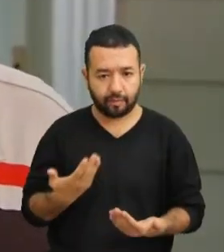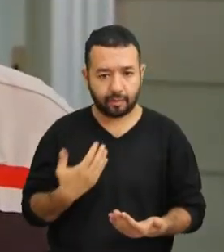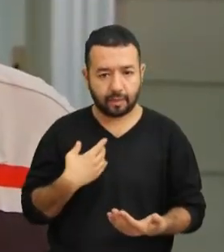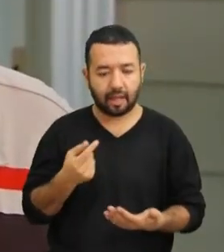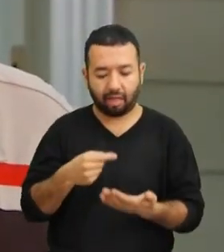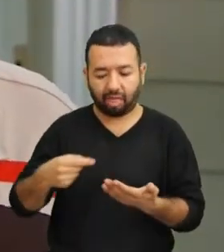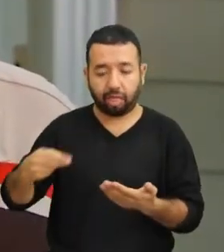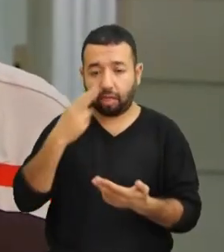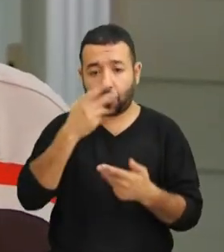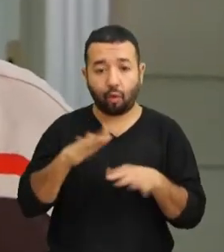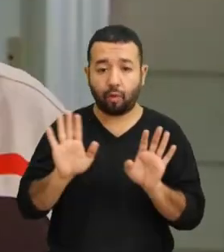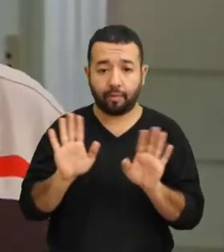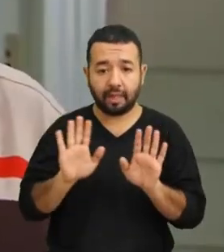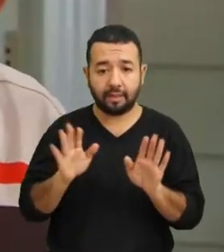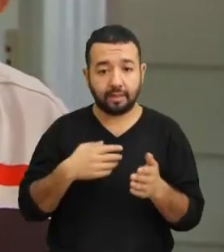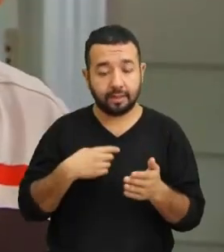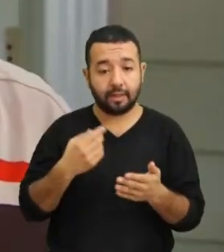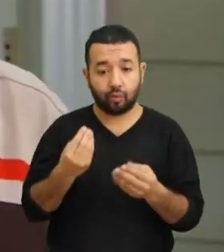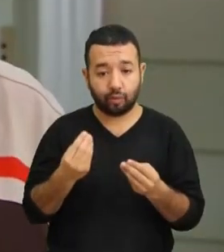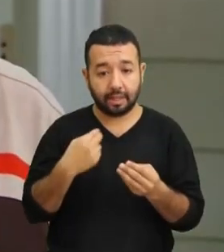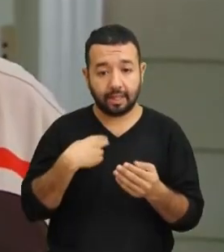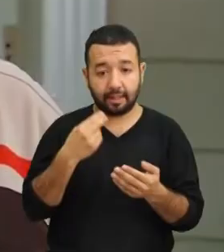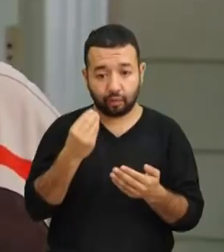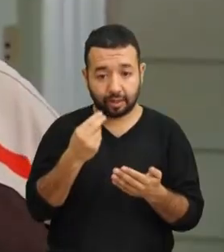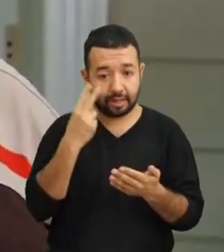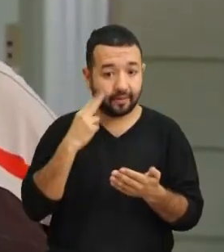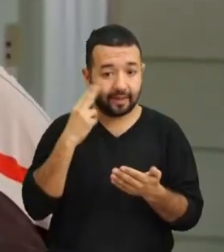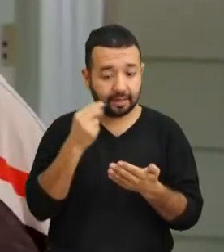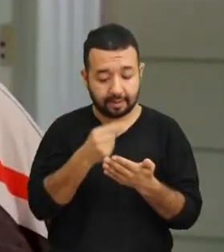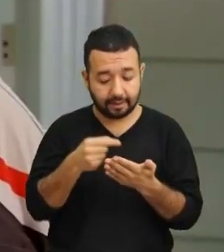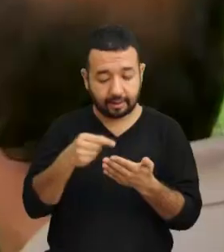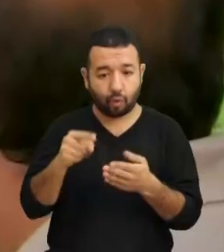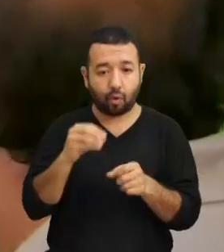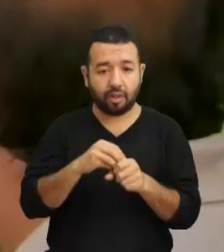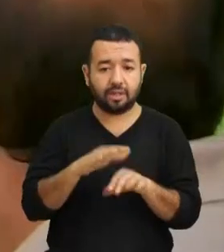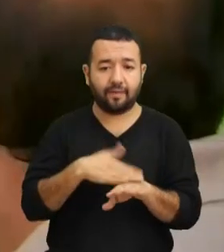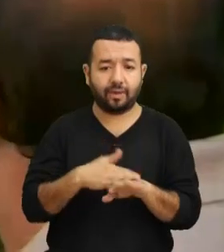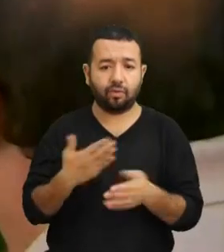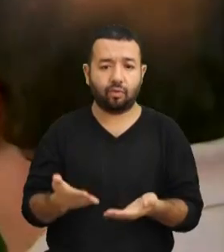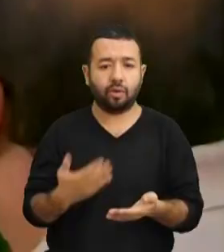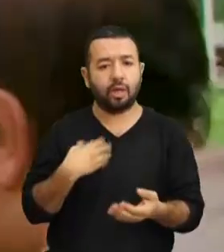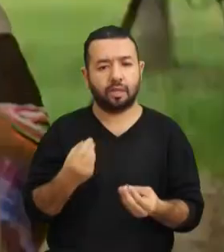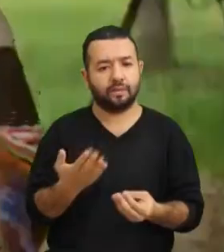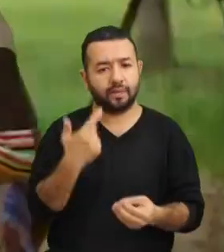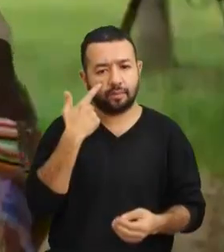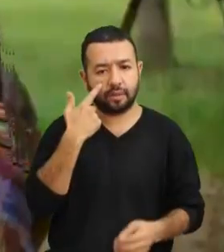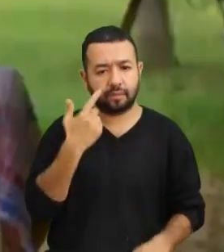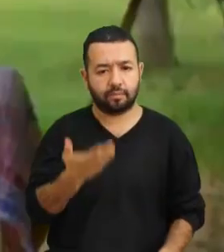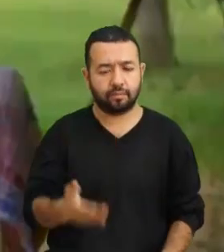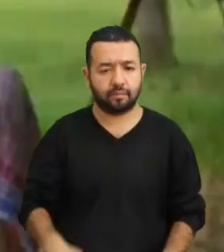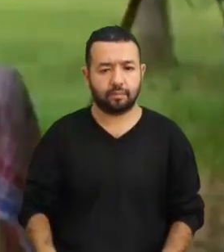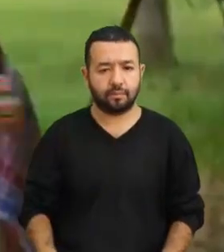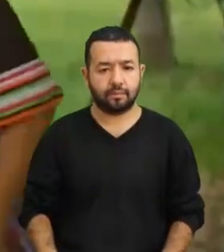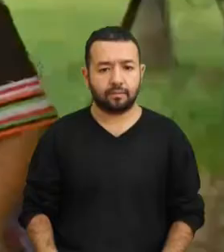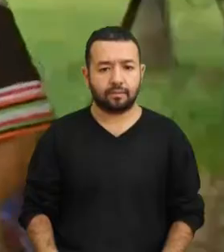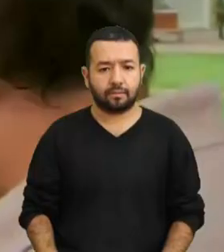alem olmaz. Lütfen böyle özene özene yazayım da ondan yavaş gideyim. Öyle mi? Ha iyi ver bakayım. Buyurun efendim.